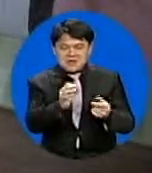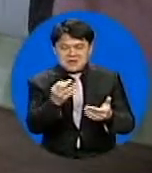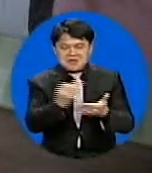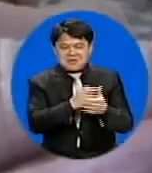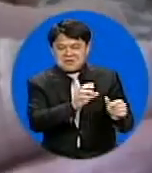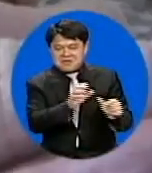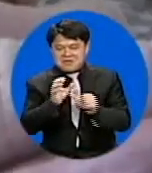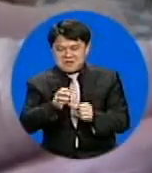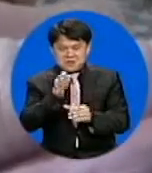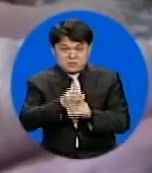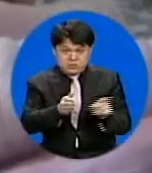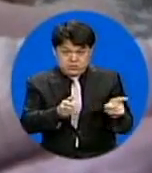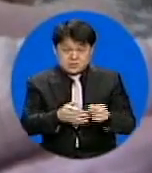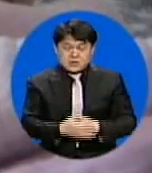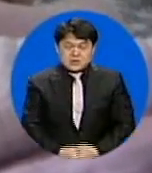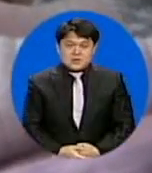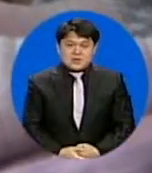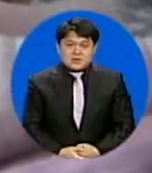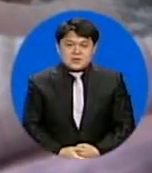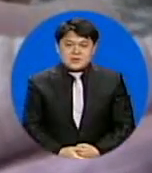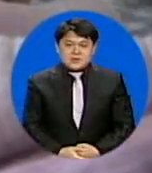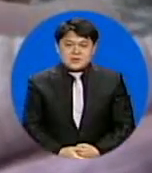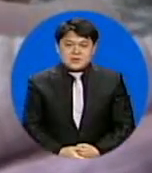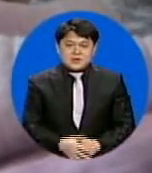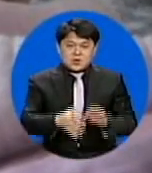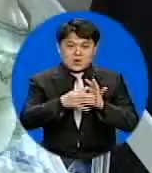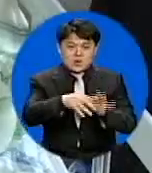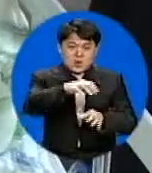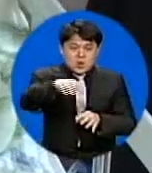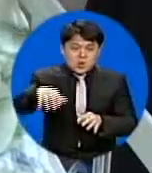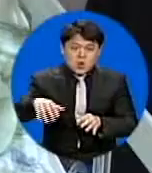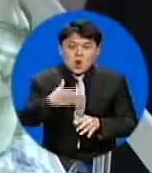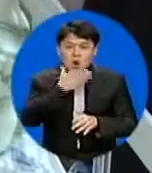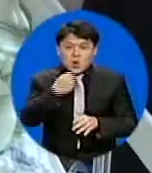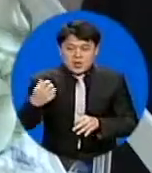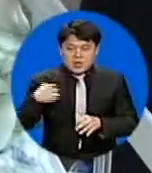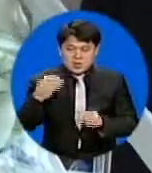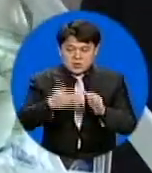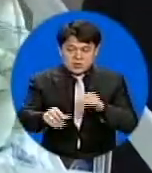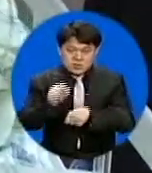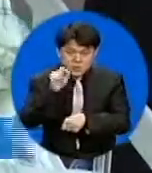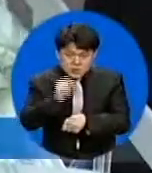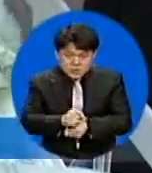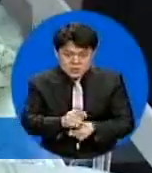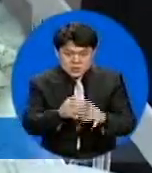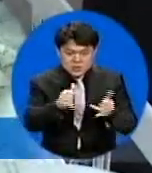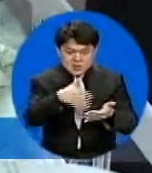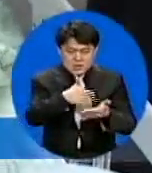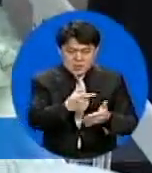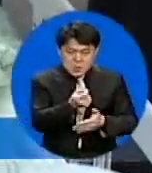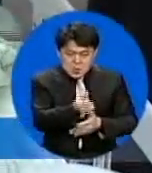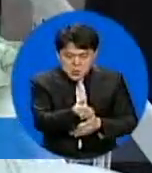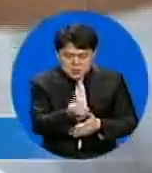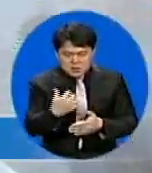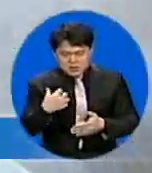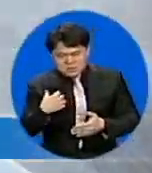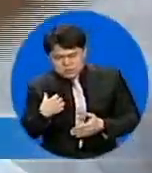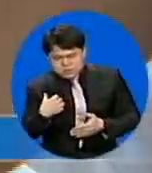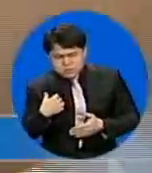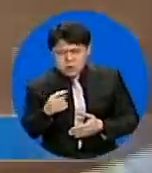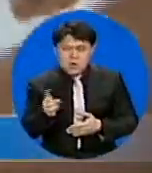수단으로 각광을 받고 있기 때문입니다. 관할 지자체 사회복지 담당 공무원도 적은 인력으로 과중한 업무에 시달리다